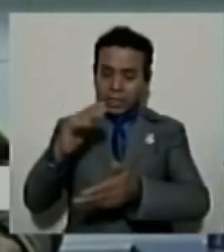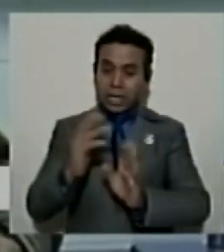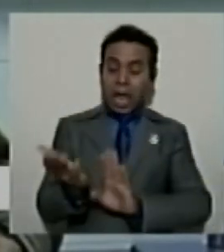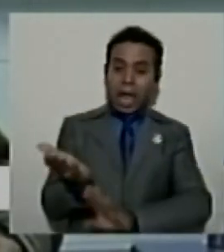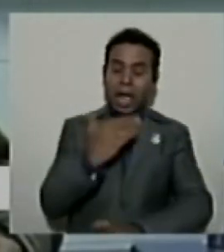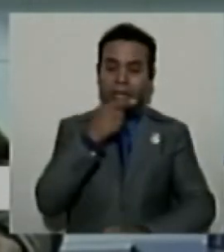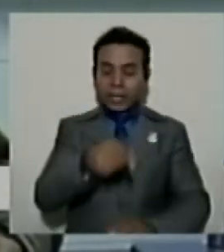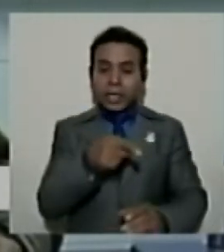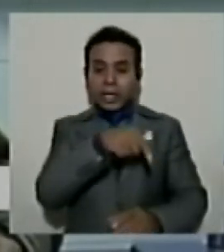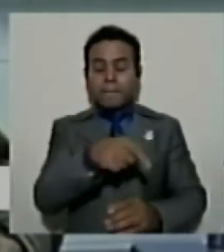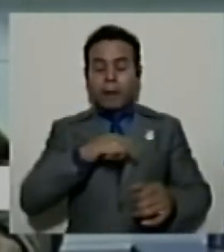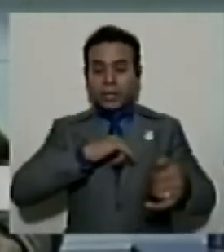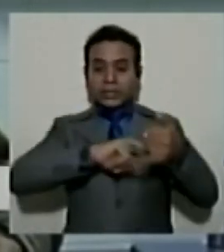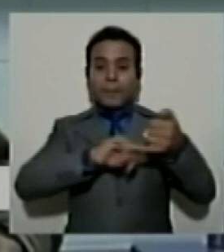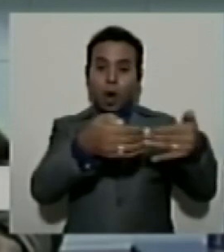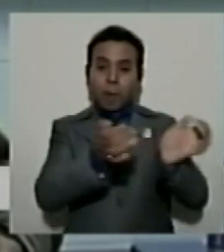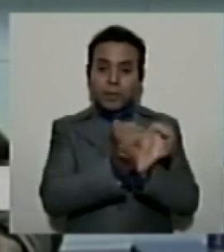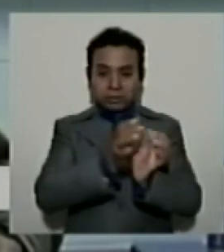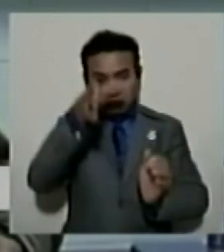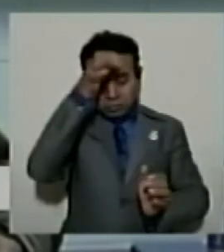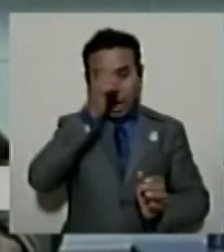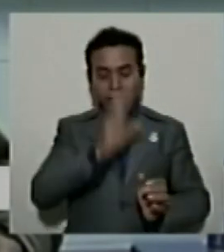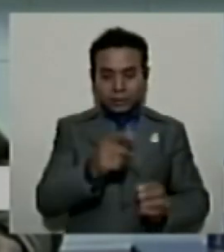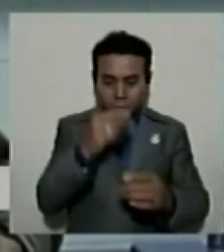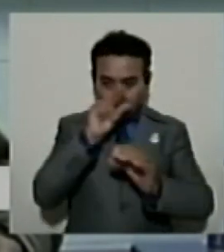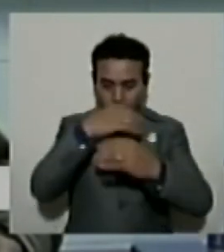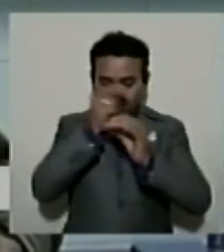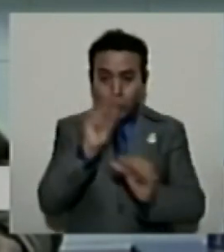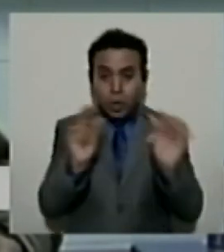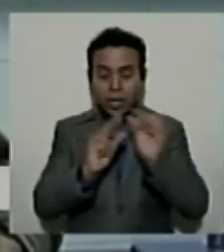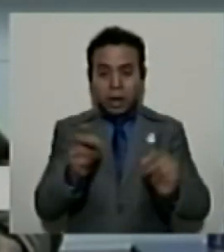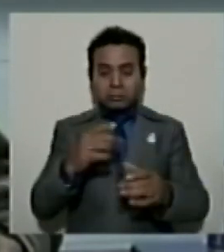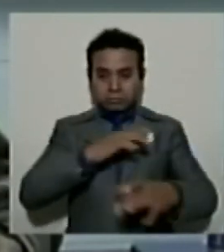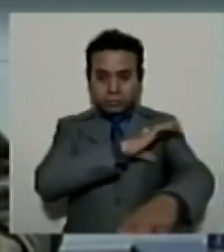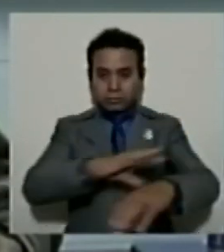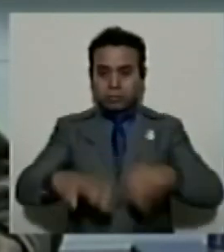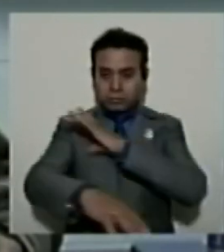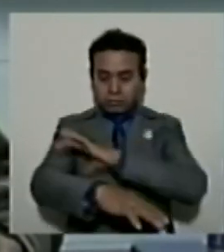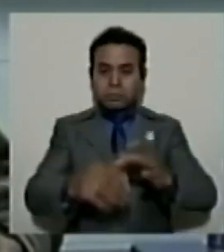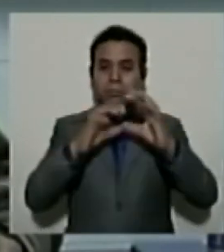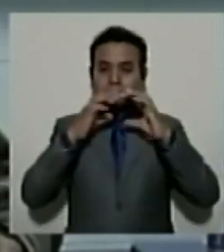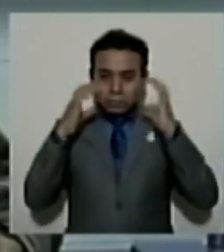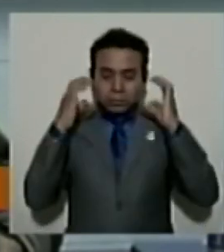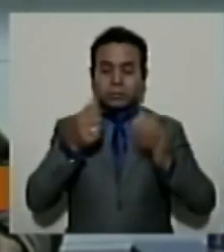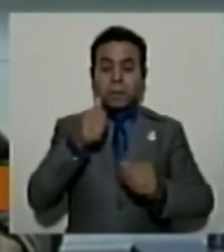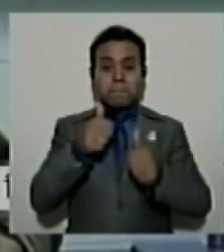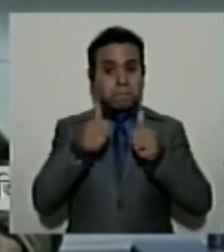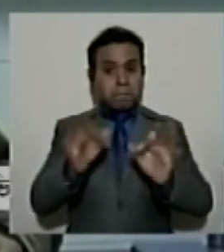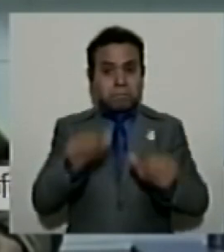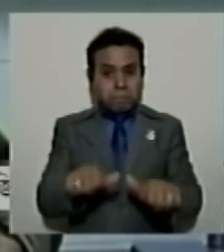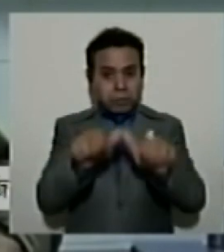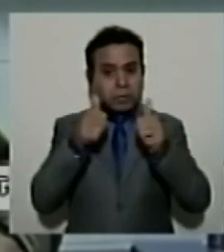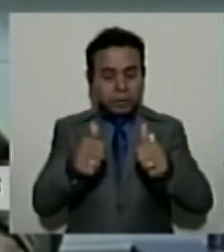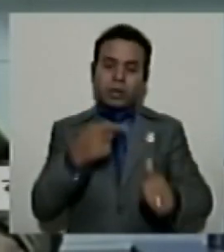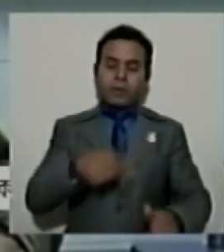থাকি। এবং এই যে ক্রয় প্রক্রিয়া সেটার জন্য আমাদের কেন্দ্রীয় ওষুধাগারে আমাদের নিজস্ব একটি কমিটি রয়েছে, যেটা আমরা পাবলিক